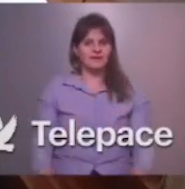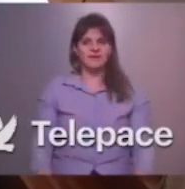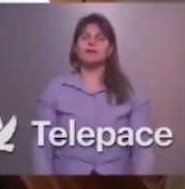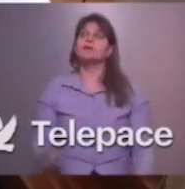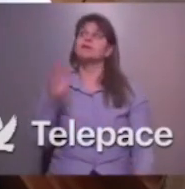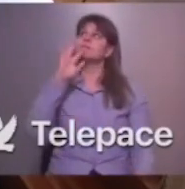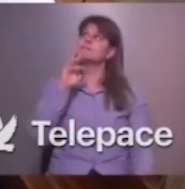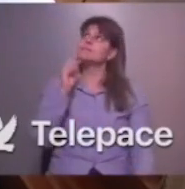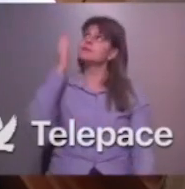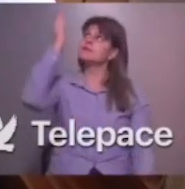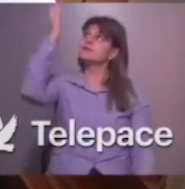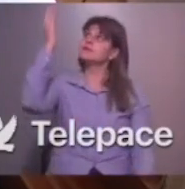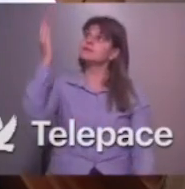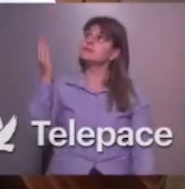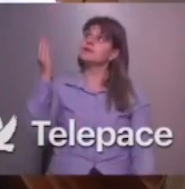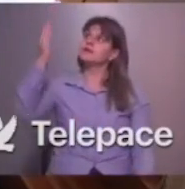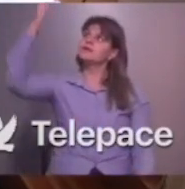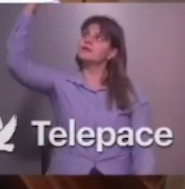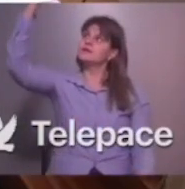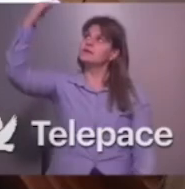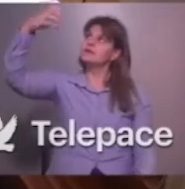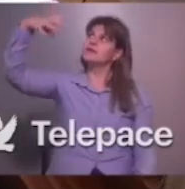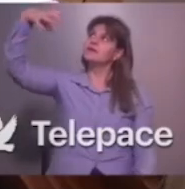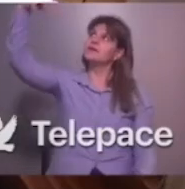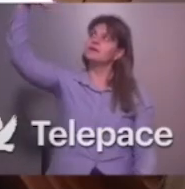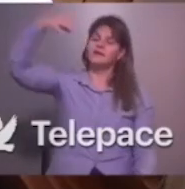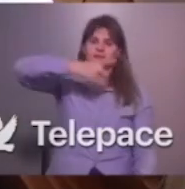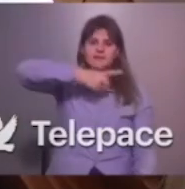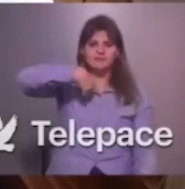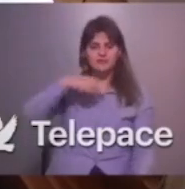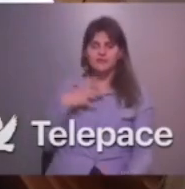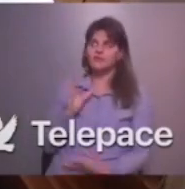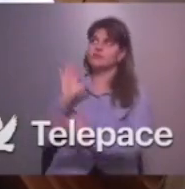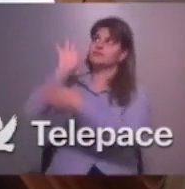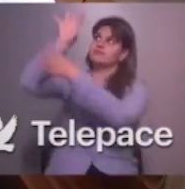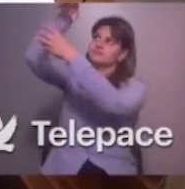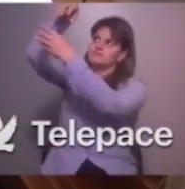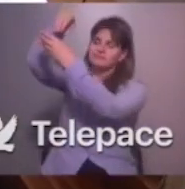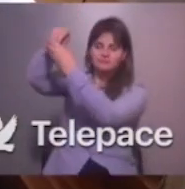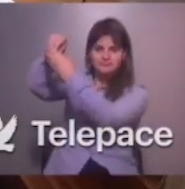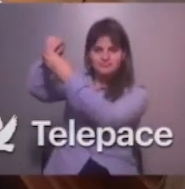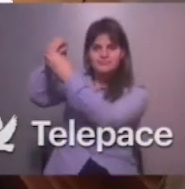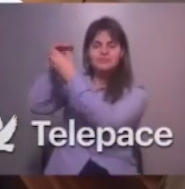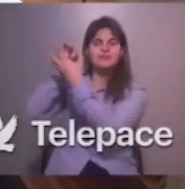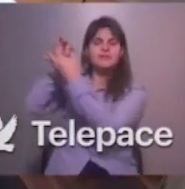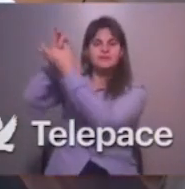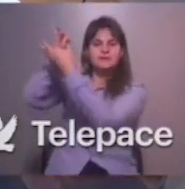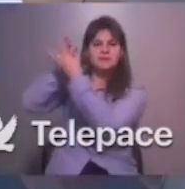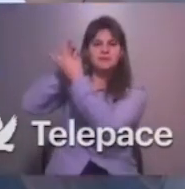accompagneremo questo momento così bello e così solenne.